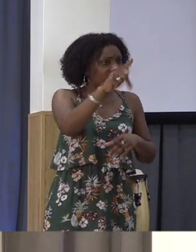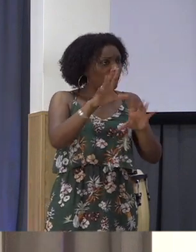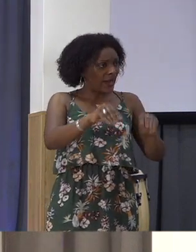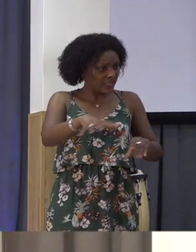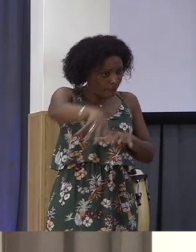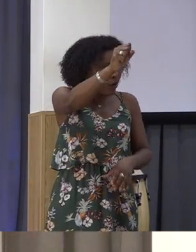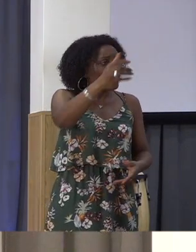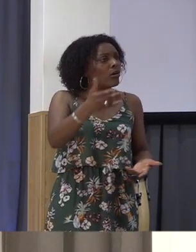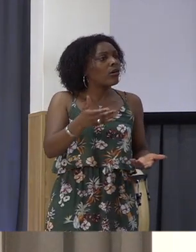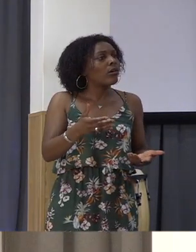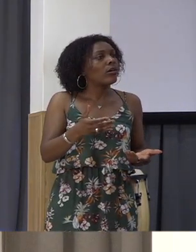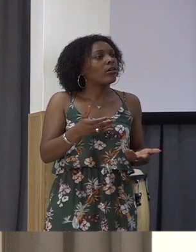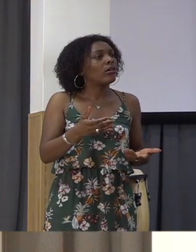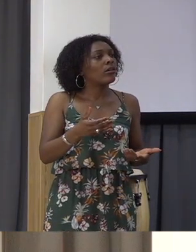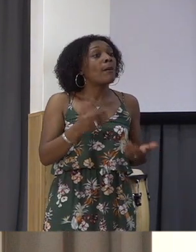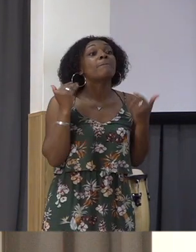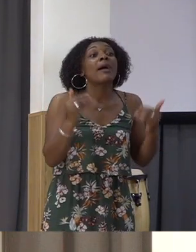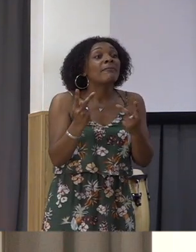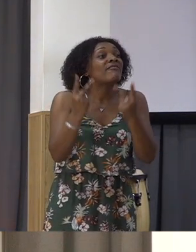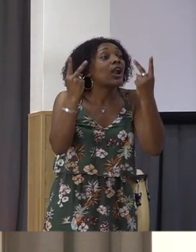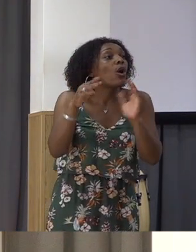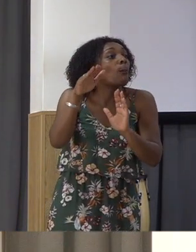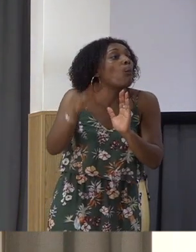quelque chose peut-être de moins valorisant,